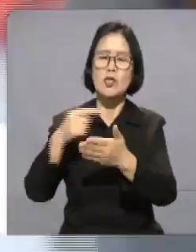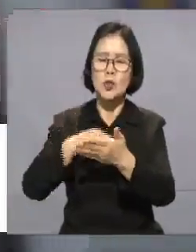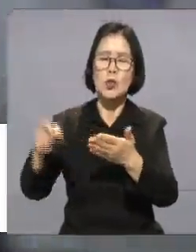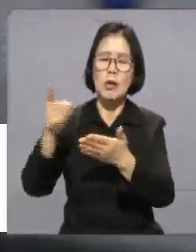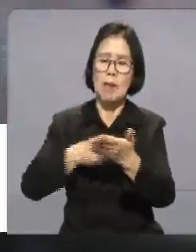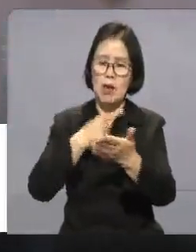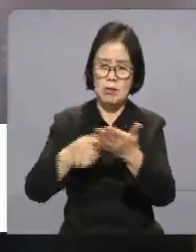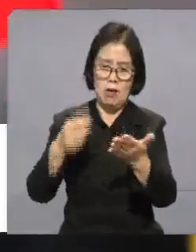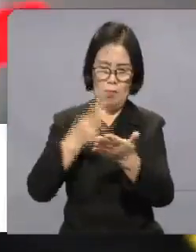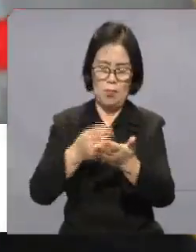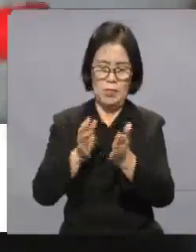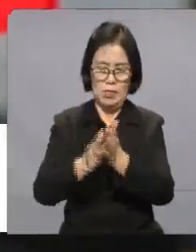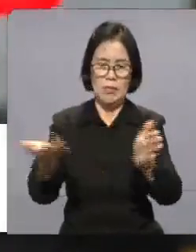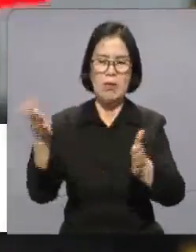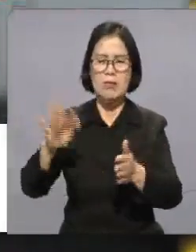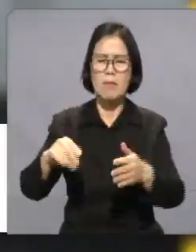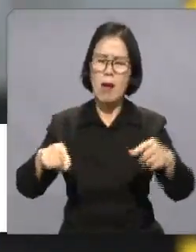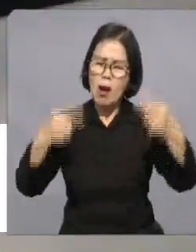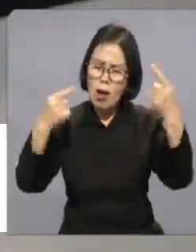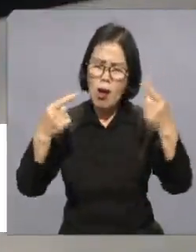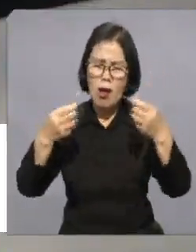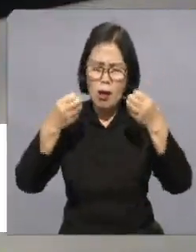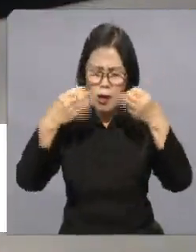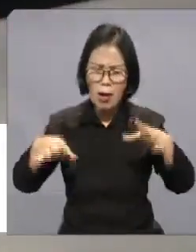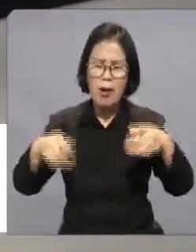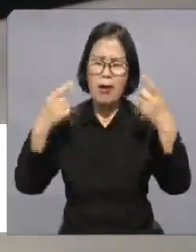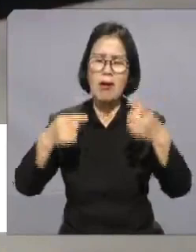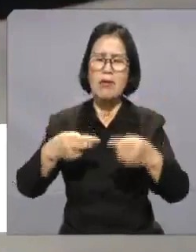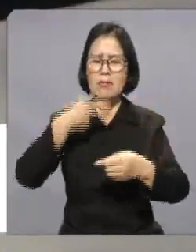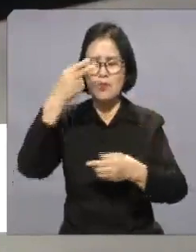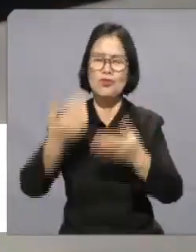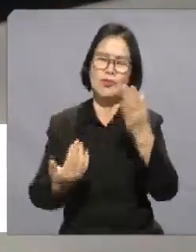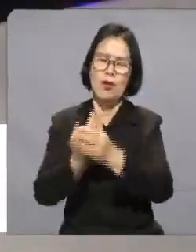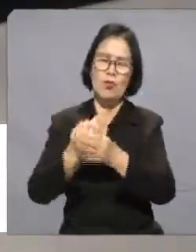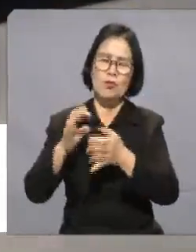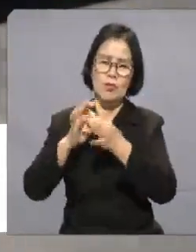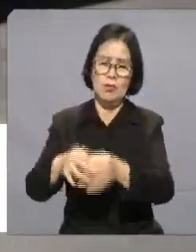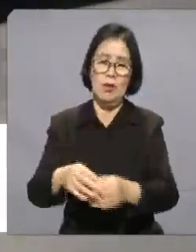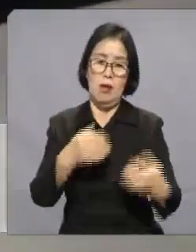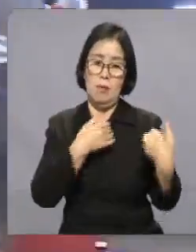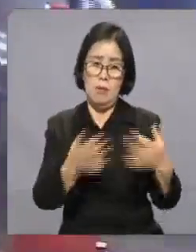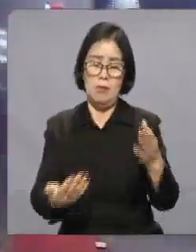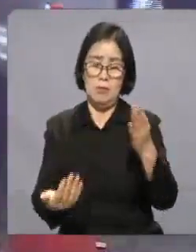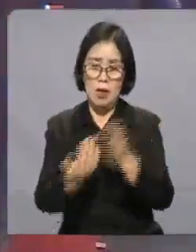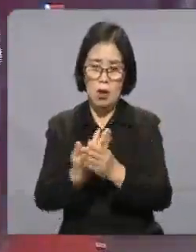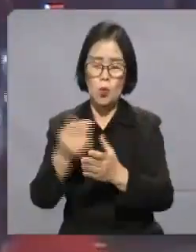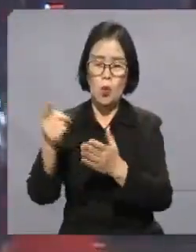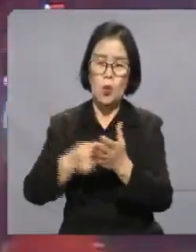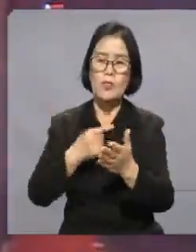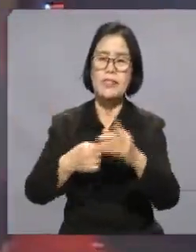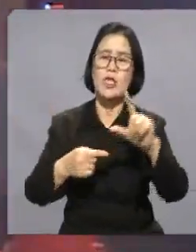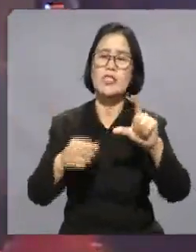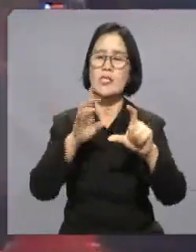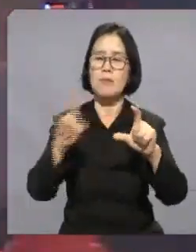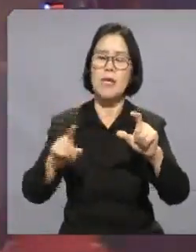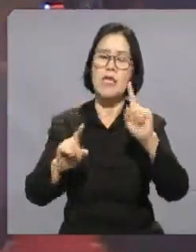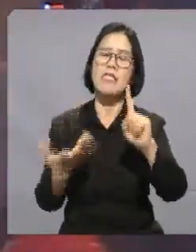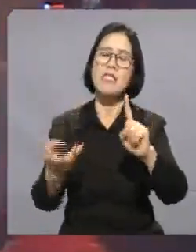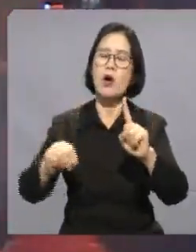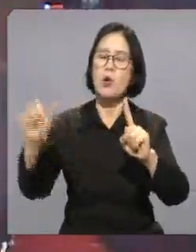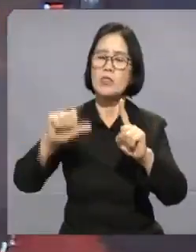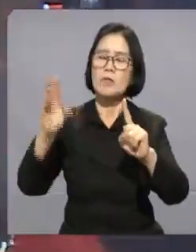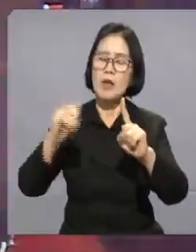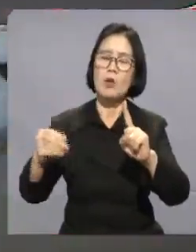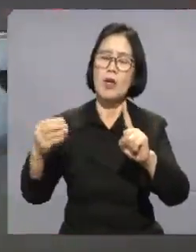시행됐지만 연초 음주 사고는 잇따르고 있습니다. 대인 사고는 최대 15배, 1억 5천만 원까지 부담금이